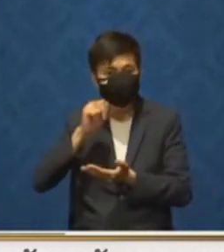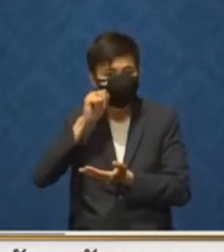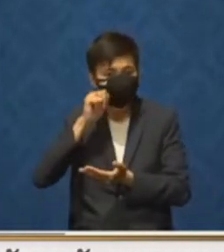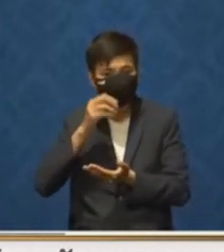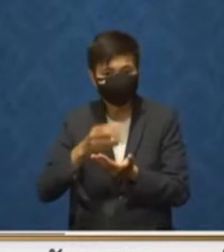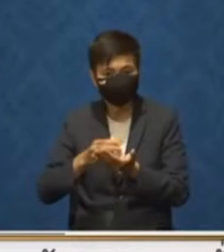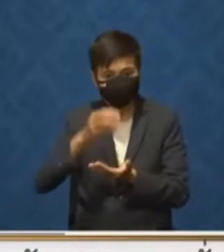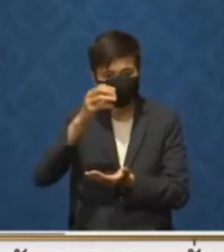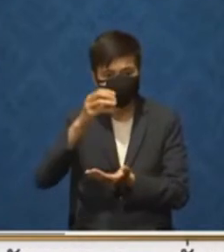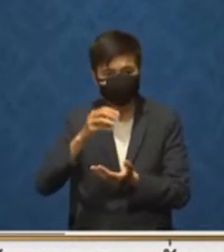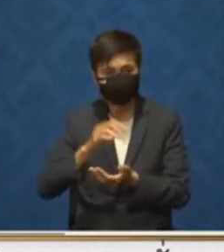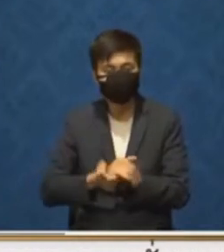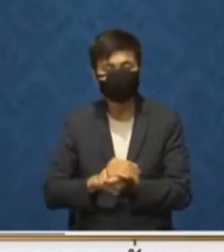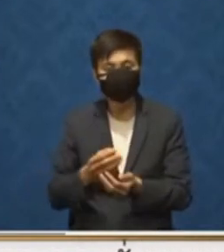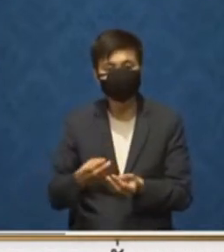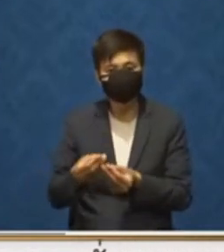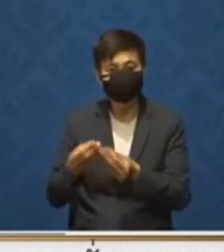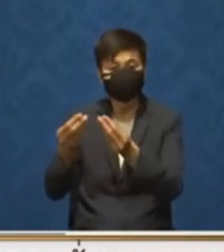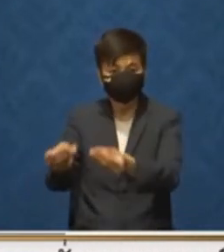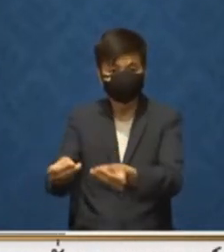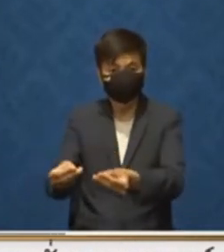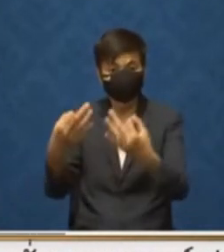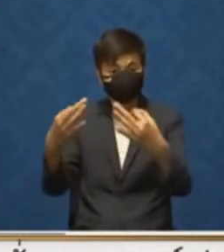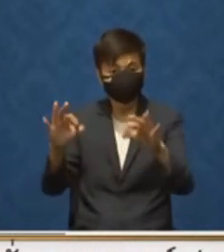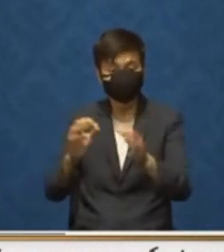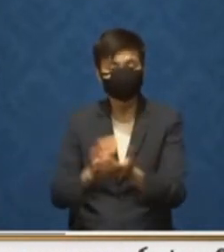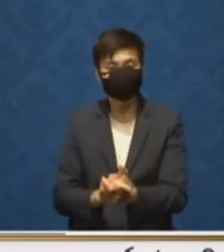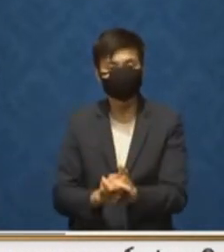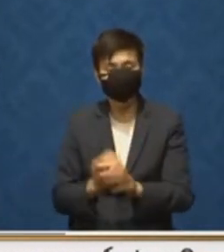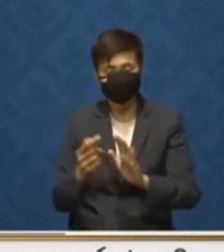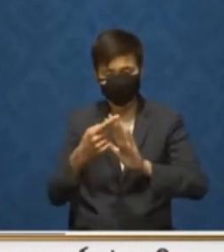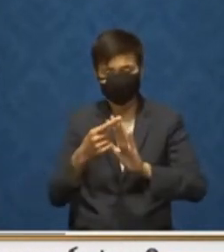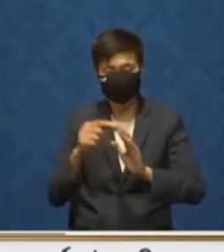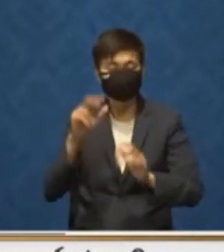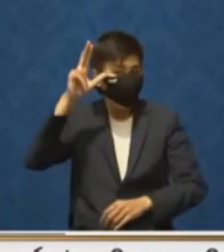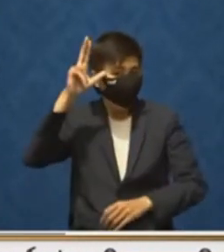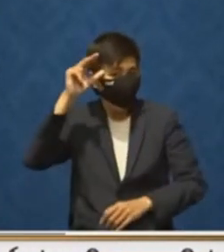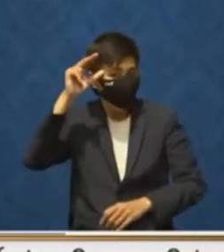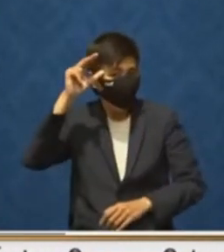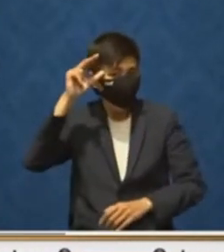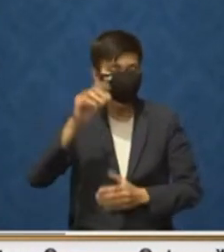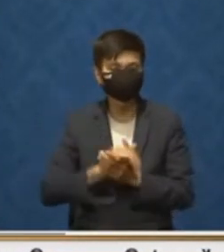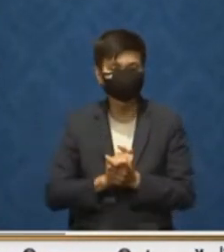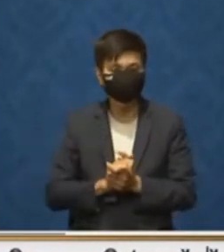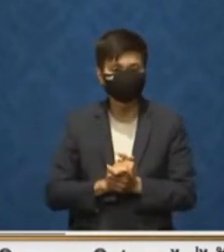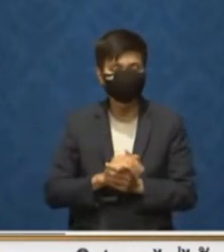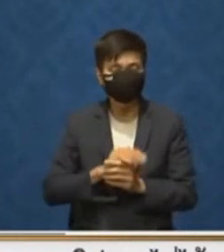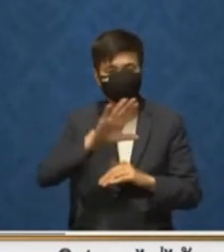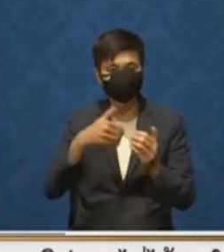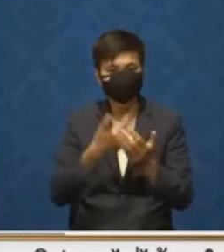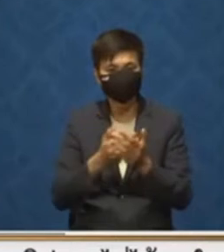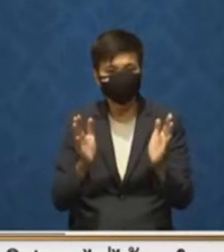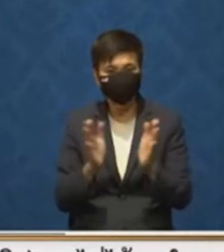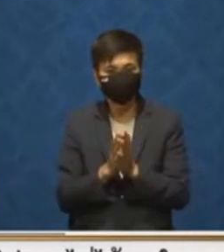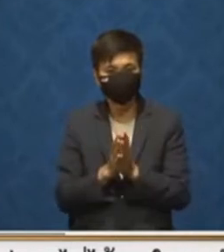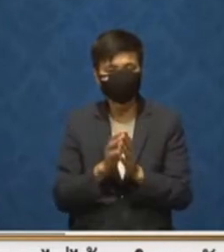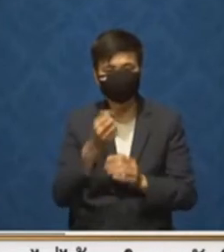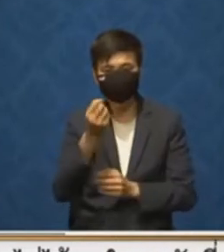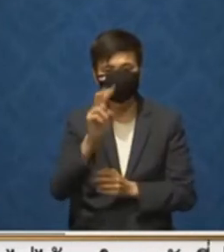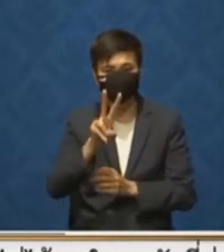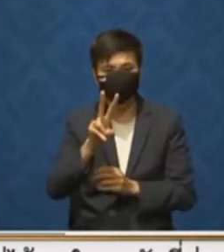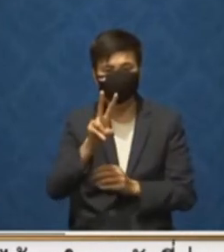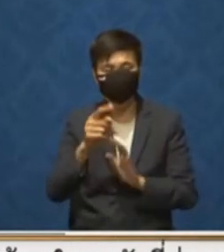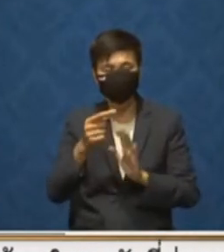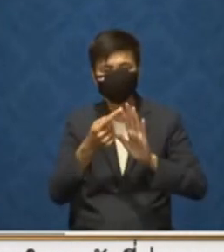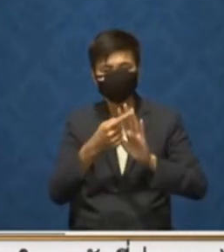ให้ไปอยู่ตามแต่ละพื้นที่ไม่ว่าจะเป็นที่เขต 1นะครับที่ลำปางนะครับถึง 12เขตนะครับที่ลำปางจะมีอยู่ประมาณ 3แสน